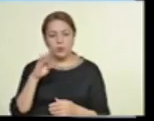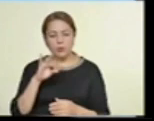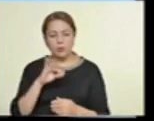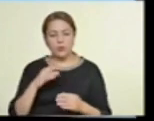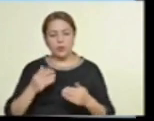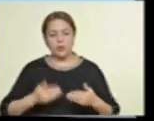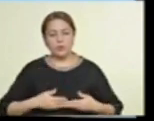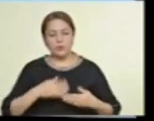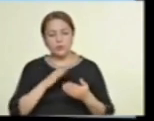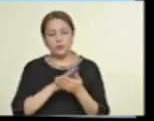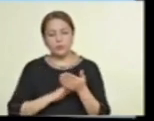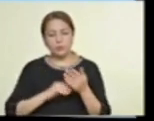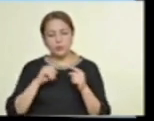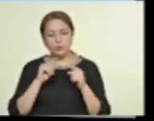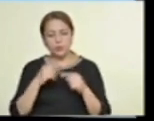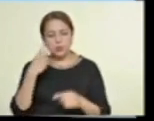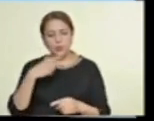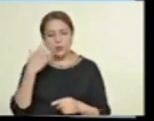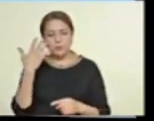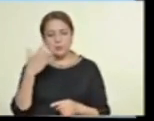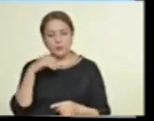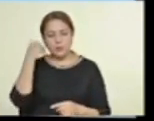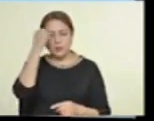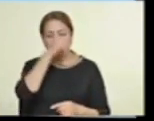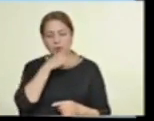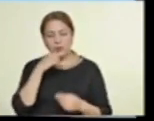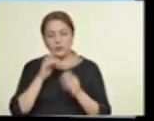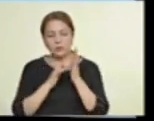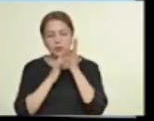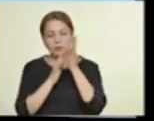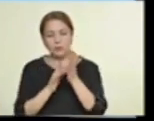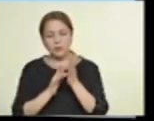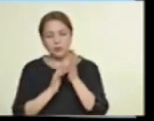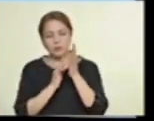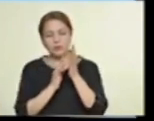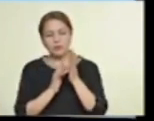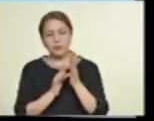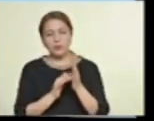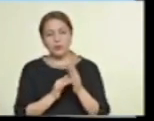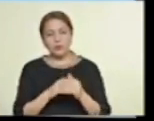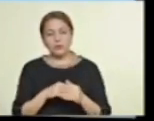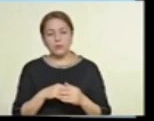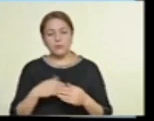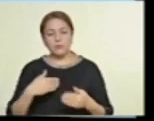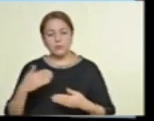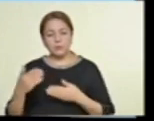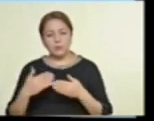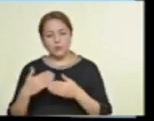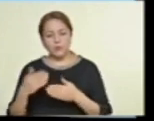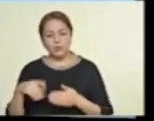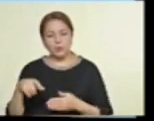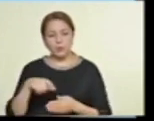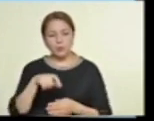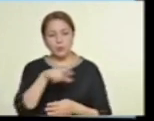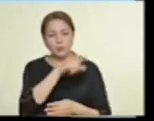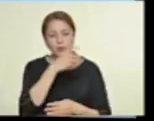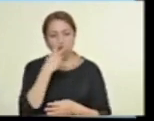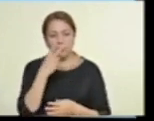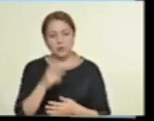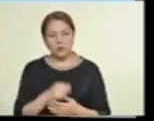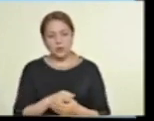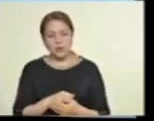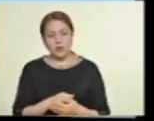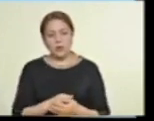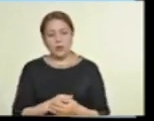davomida ana shu 25 yillik sayohatida bosib o'tgan yo'llari. Mana